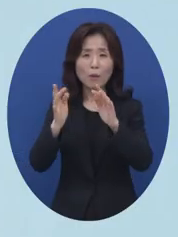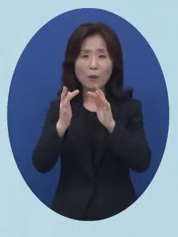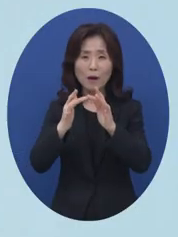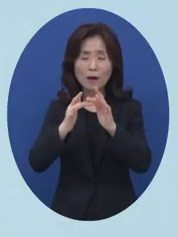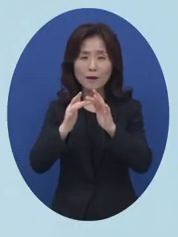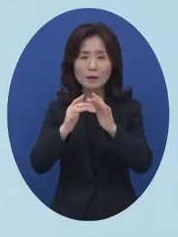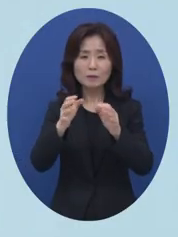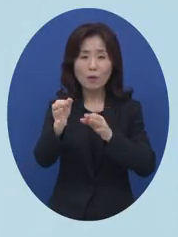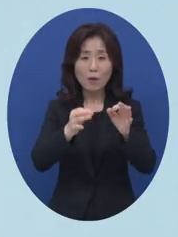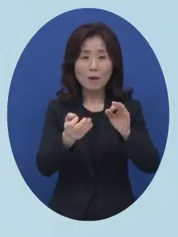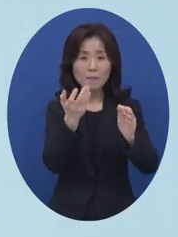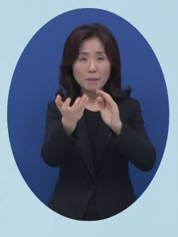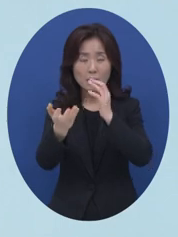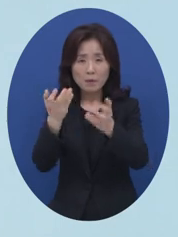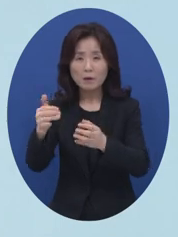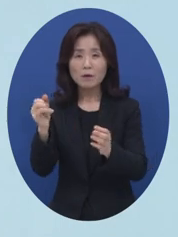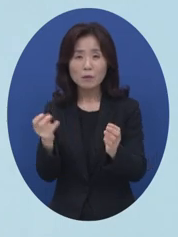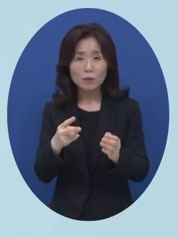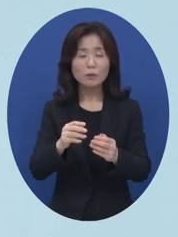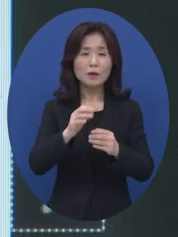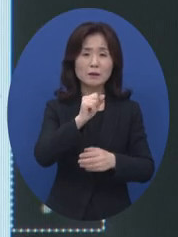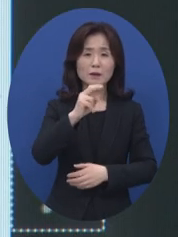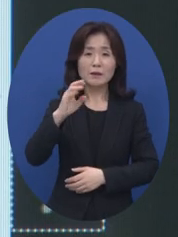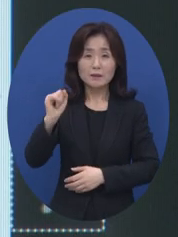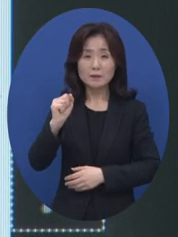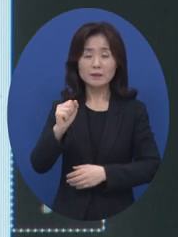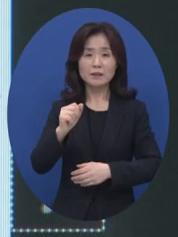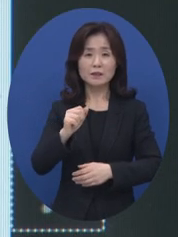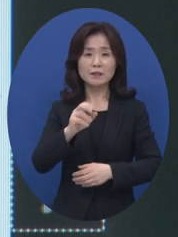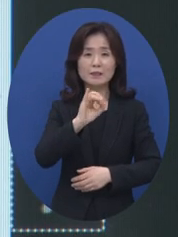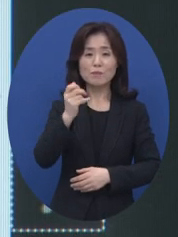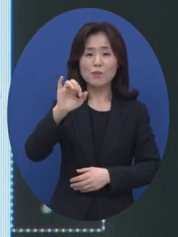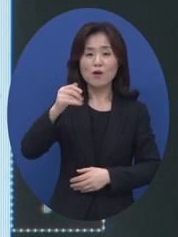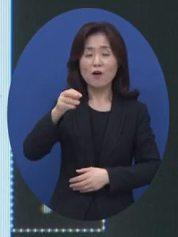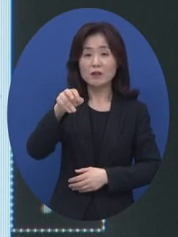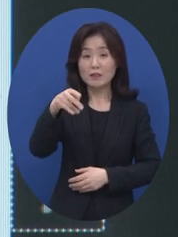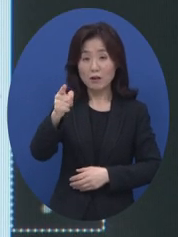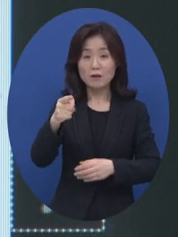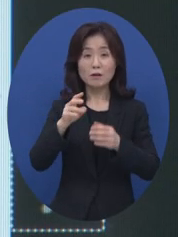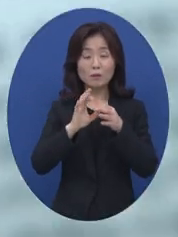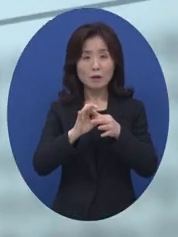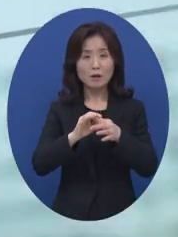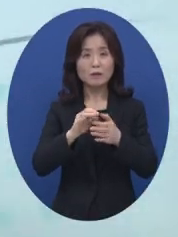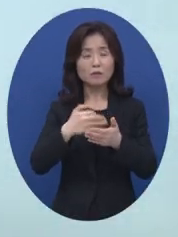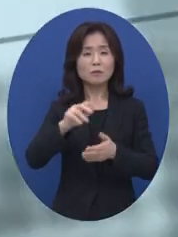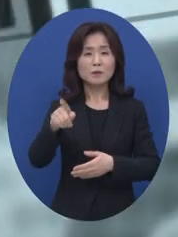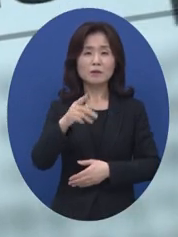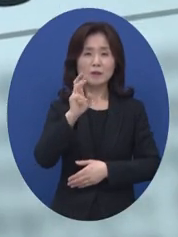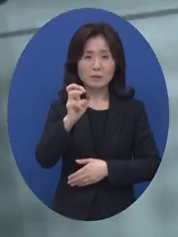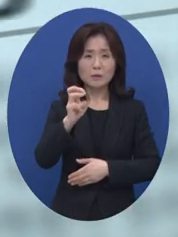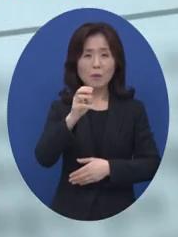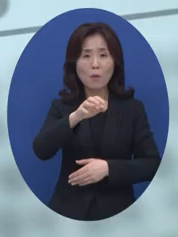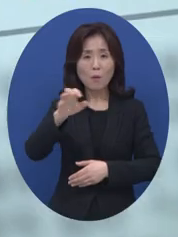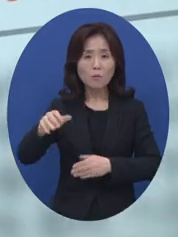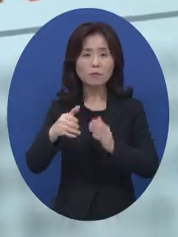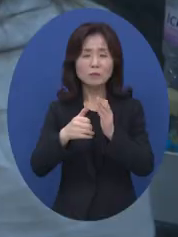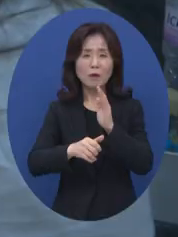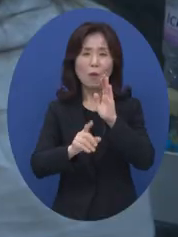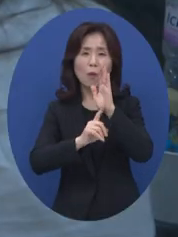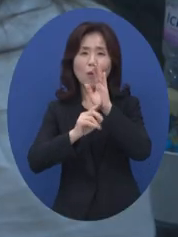소셜 네트워크 서비스에서 영향력있는 인 플러스를 통해 130 곳에 중소기업 제품을 홍보 했고